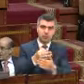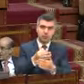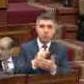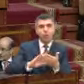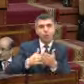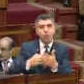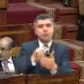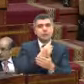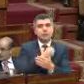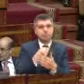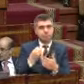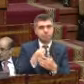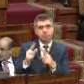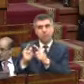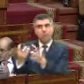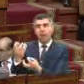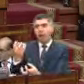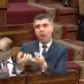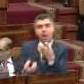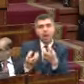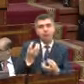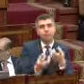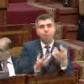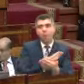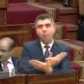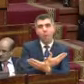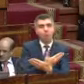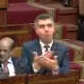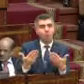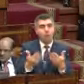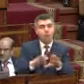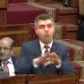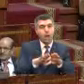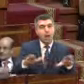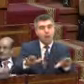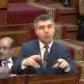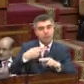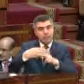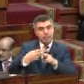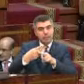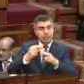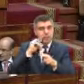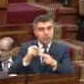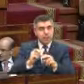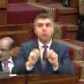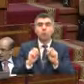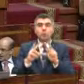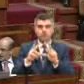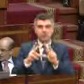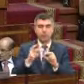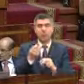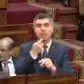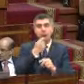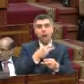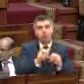وتم الاحراق ديال كل المناطق اللي تمت الاصابه ديالها وتمت المعالجه ديال المناطق الاخرى المجاوره، واليوم كاينه